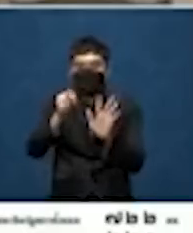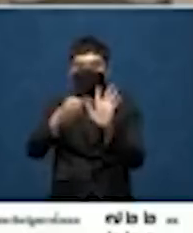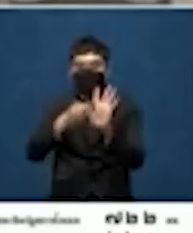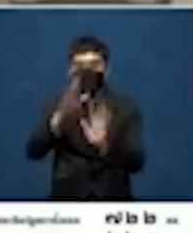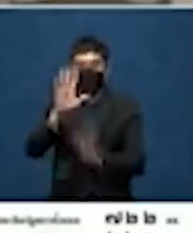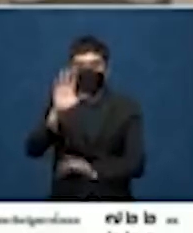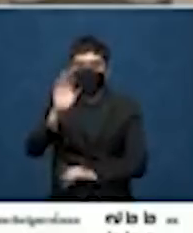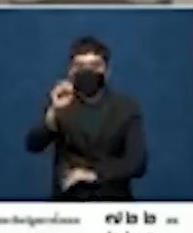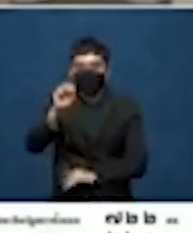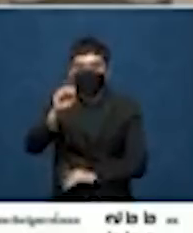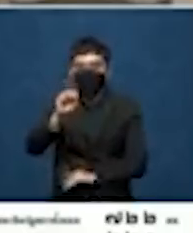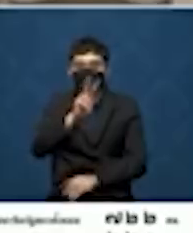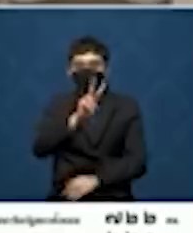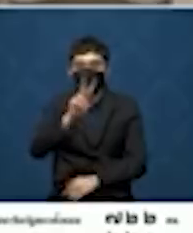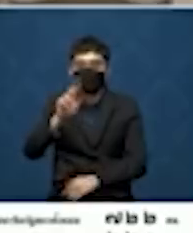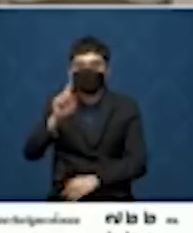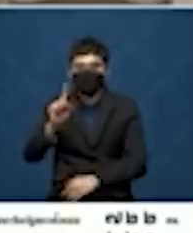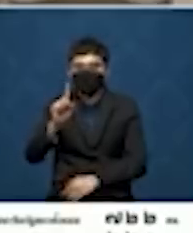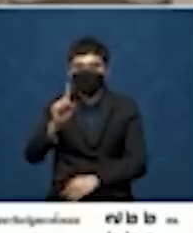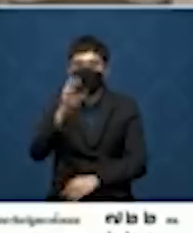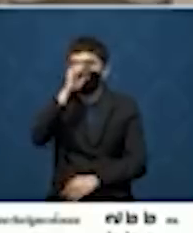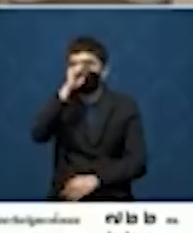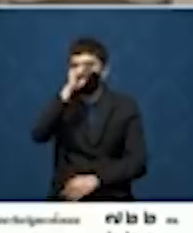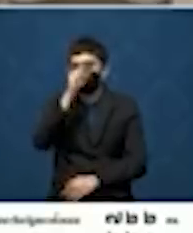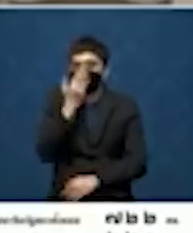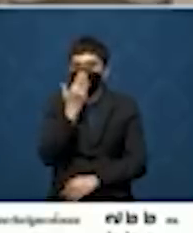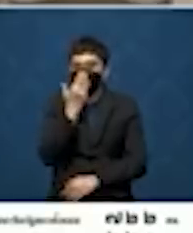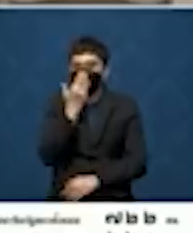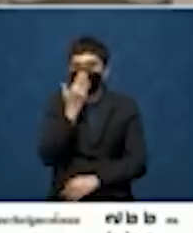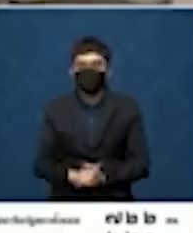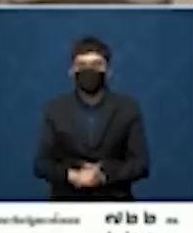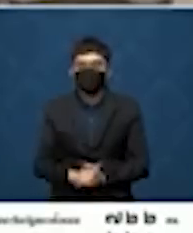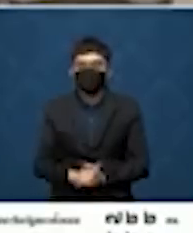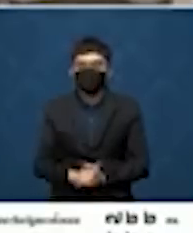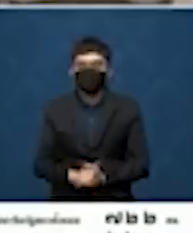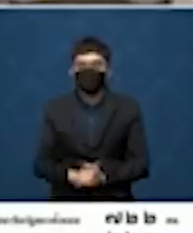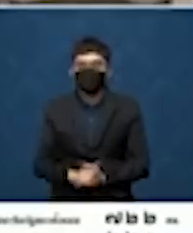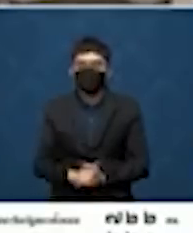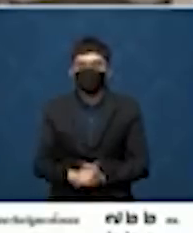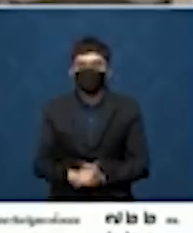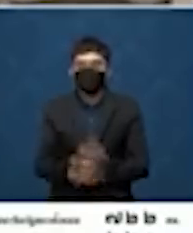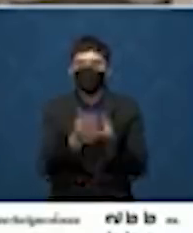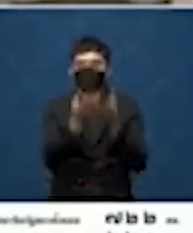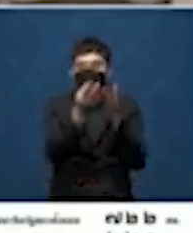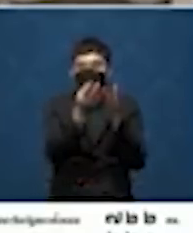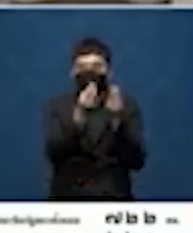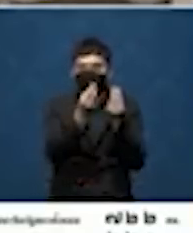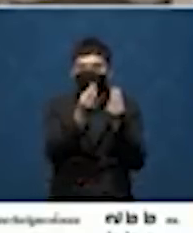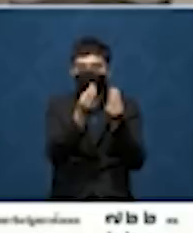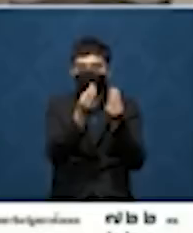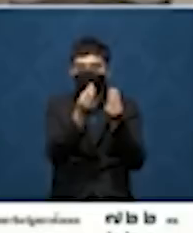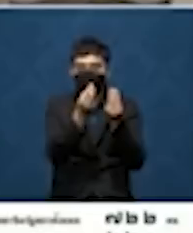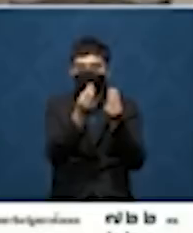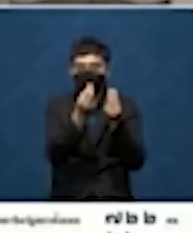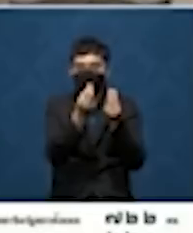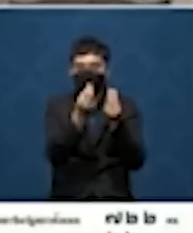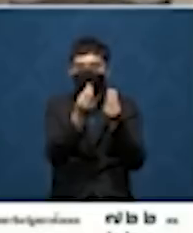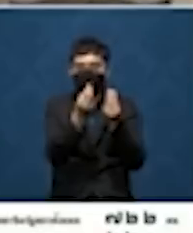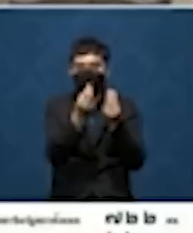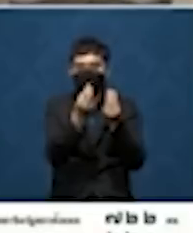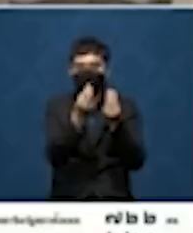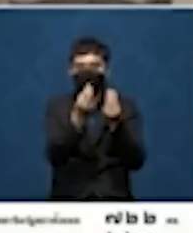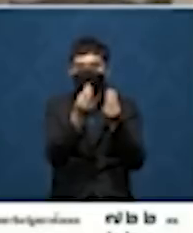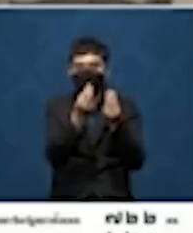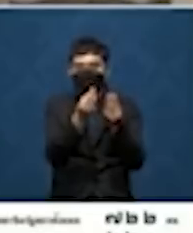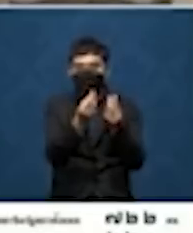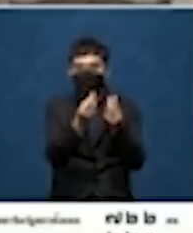มื่อวานนี้ก็ปรากฏกายในที่ประชุมสภาที่มีการลงมตินะท่านก็เอ่ยว่าลงมติอะ